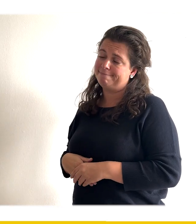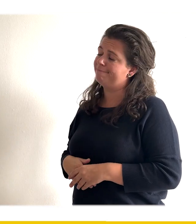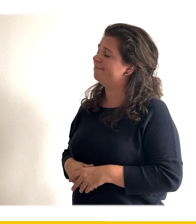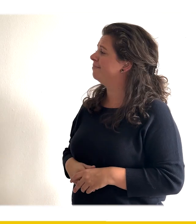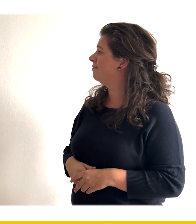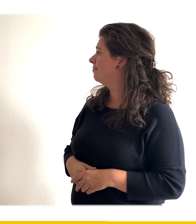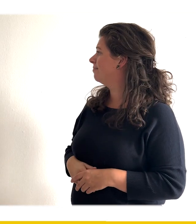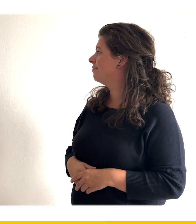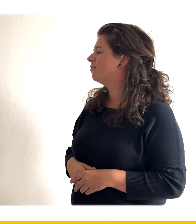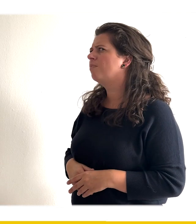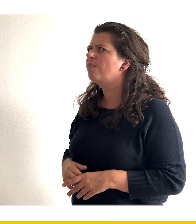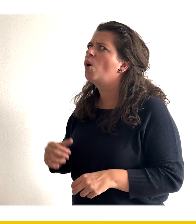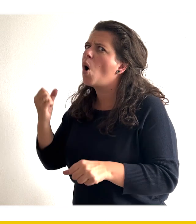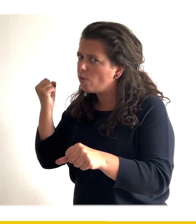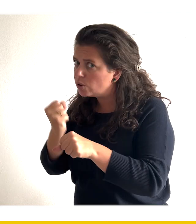Of toch wel?